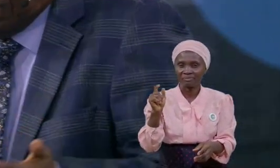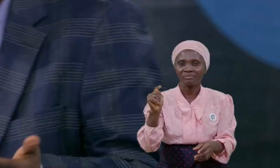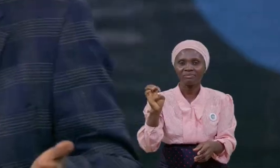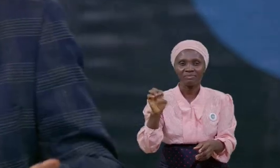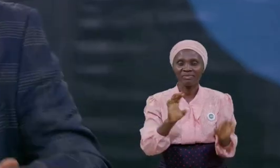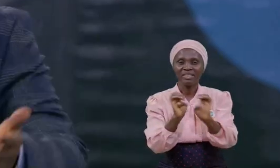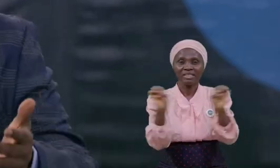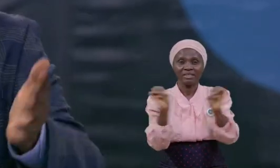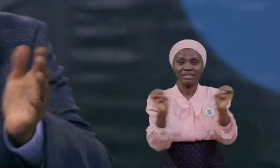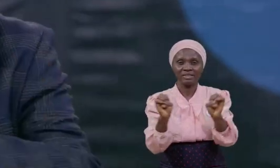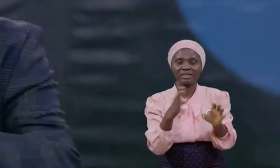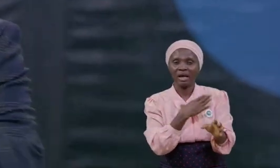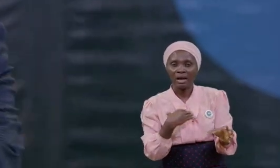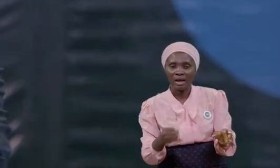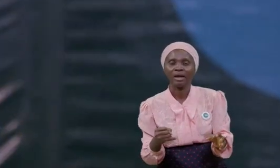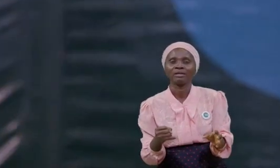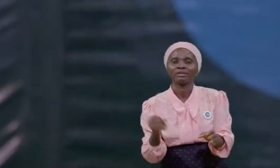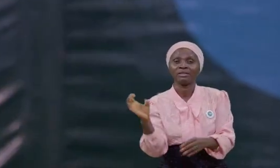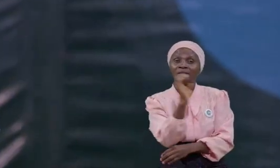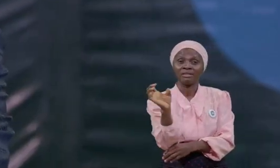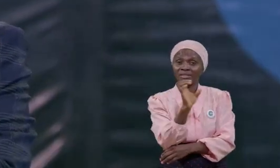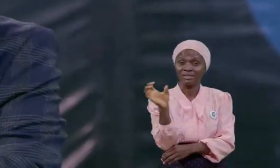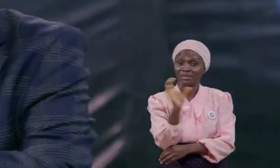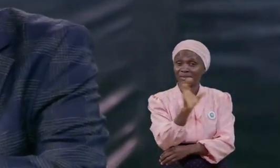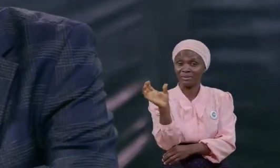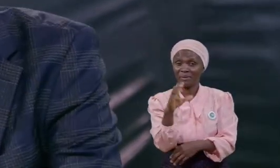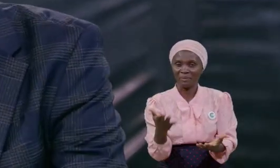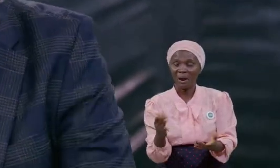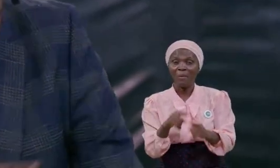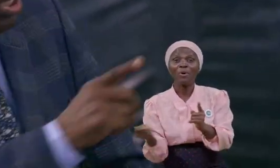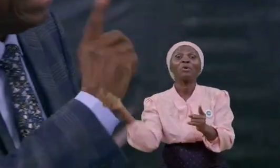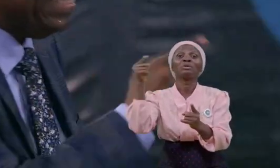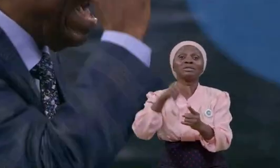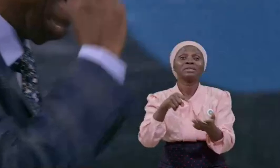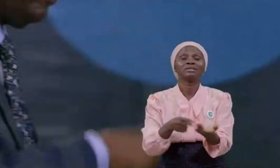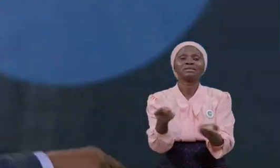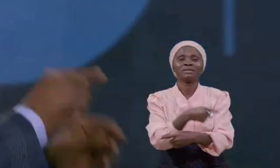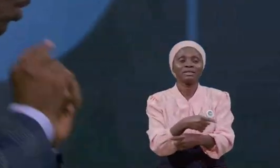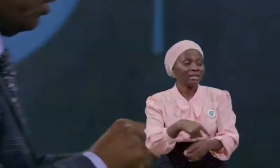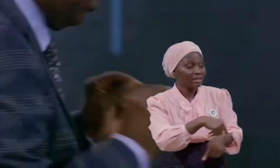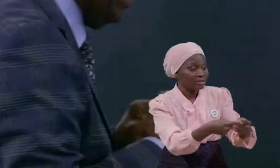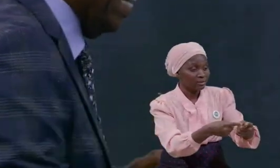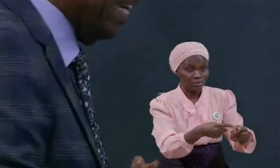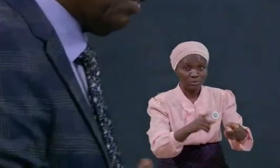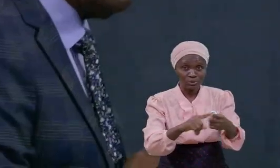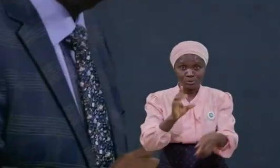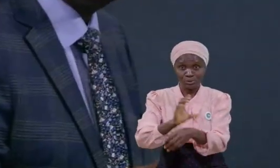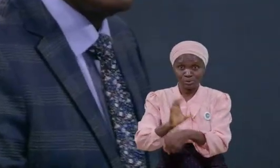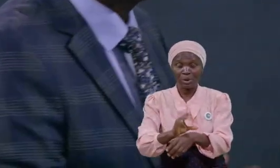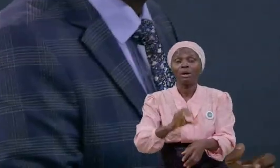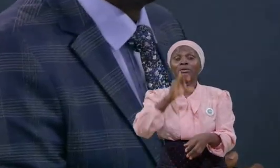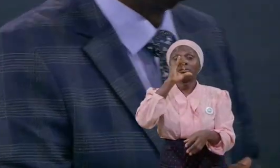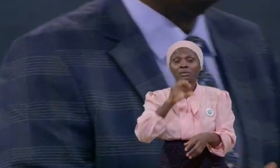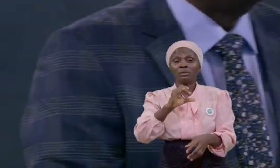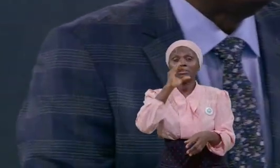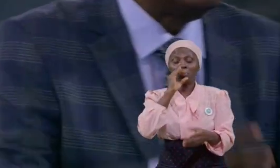vont se laver avec l'eau sainte. Ils boivent l'eau sainte. Cependant,